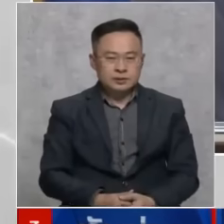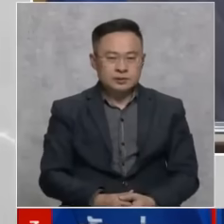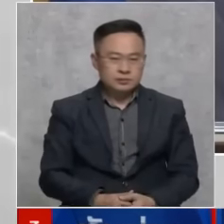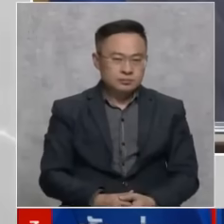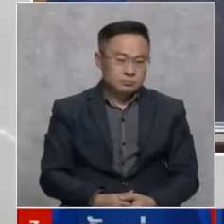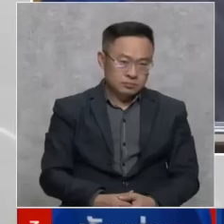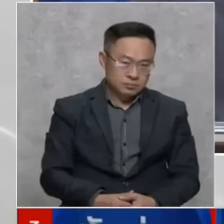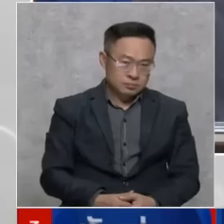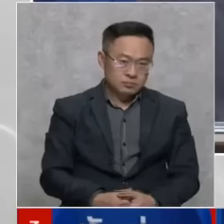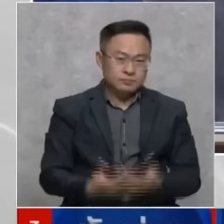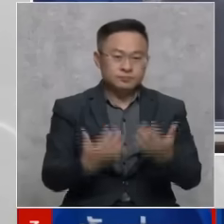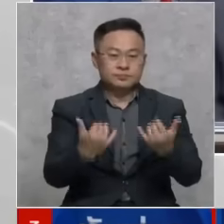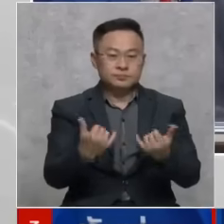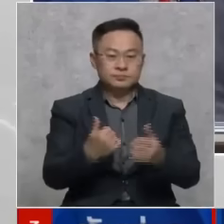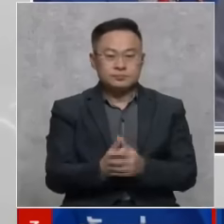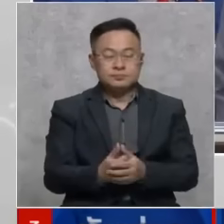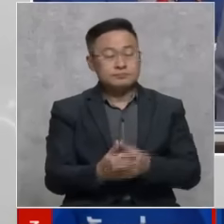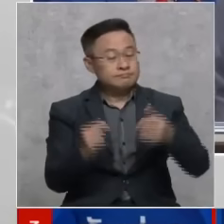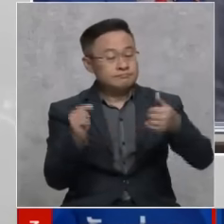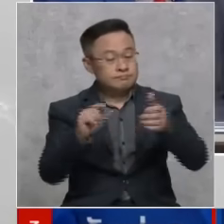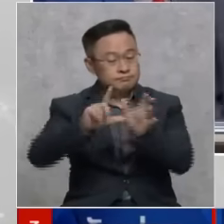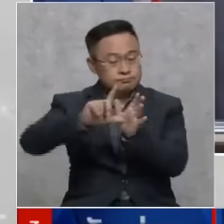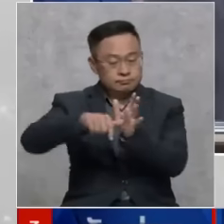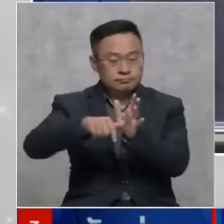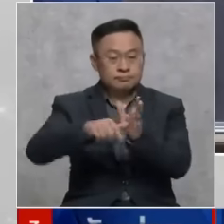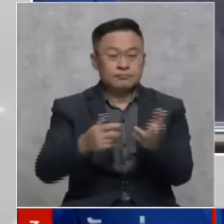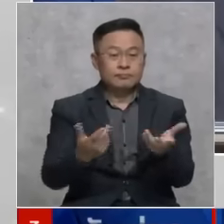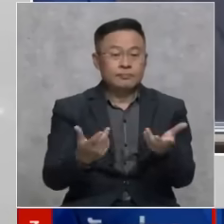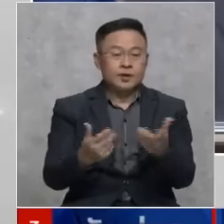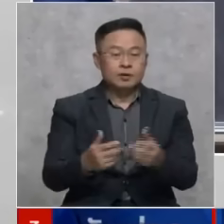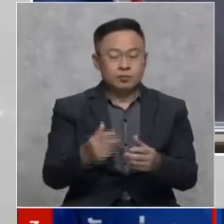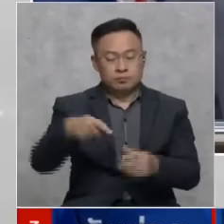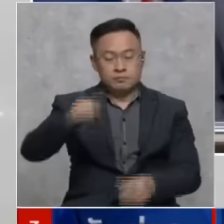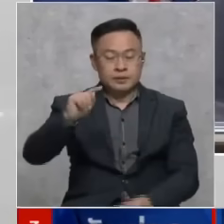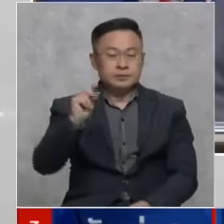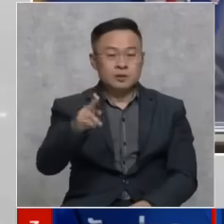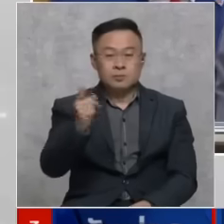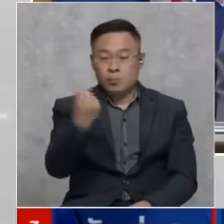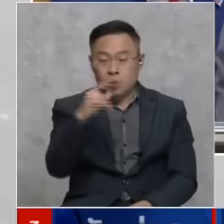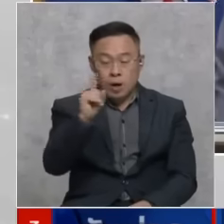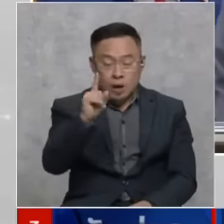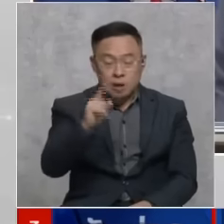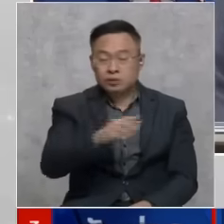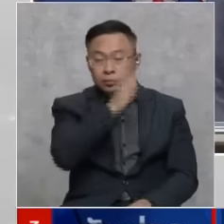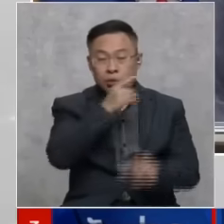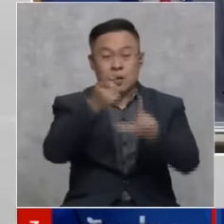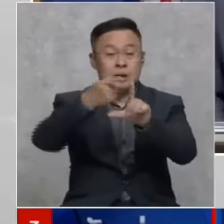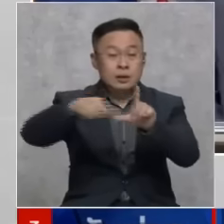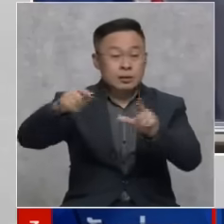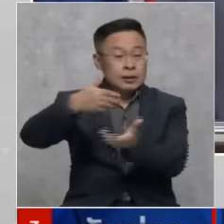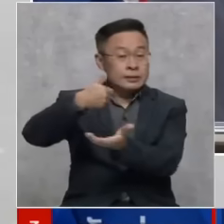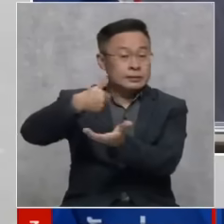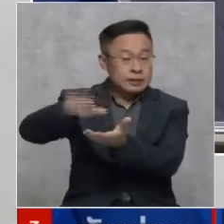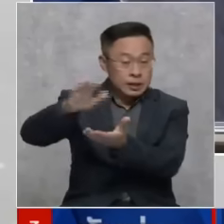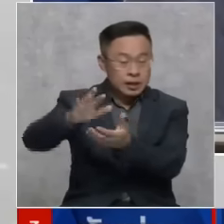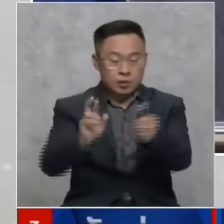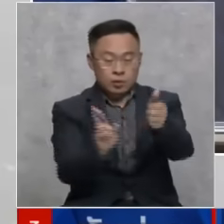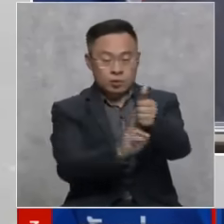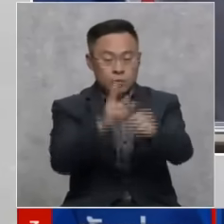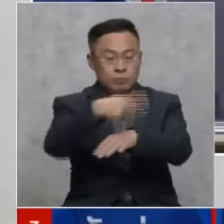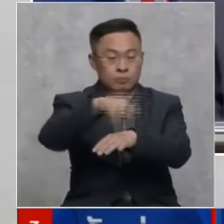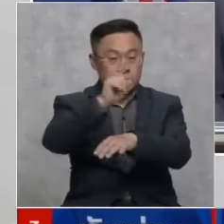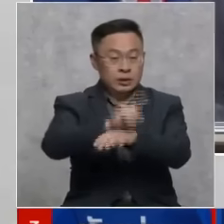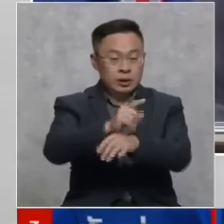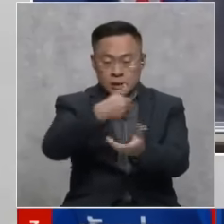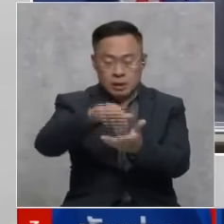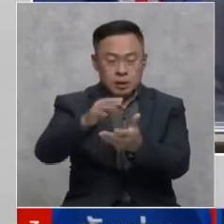รและคุณกนวีบอกด้วยคุณผู้ชมพรรคก้าวไกลจะขับหมออ๋องออกจากพรรคเพื่อรักษาตำแหน่งรองประธานสภาคนที่1หรือไม่ส่วนตัวคิดว่